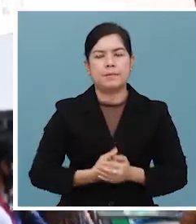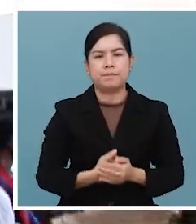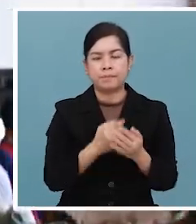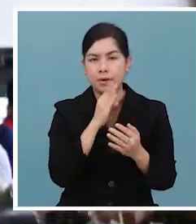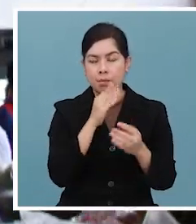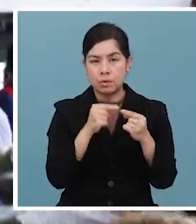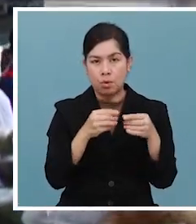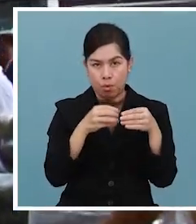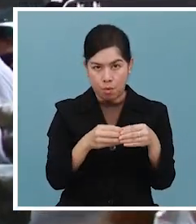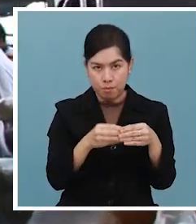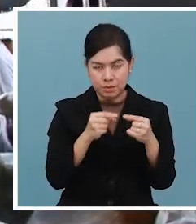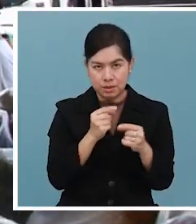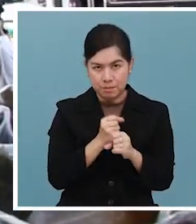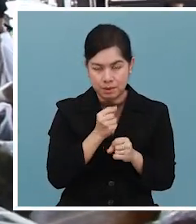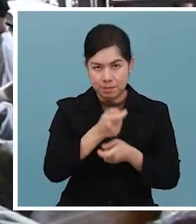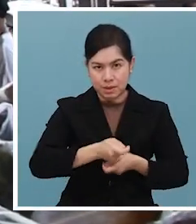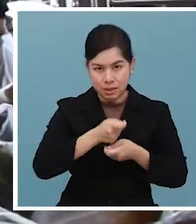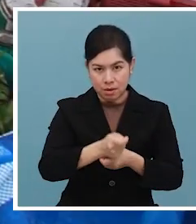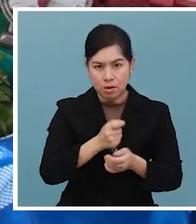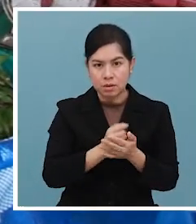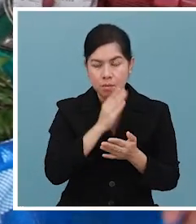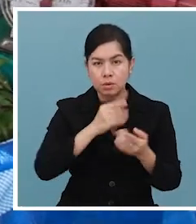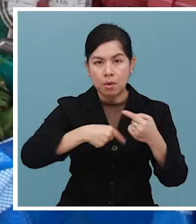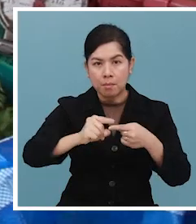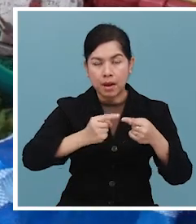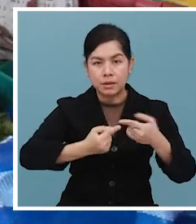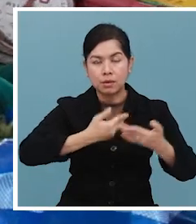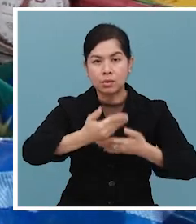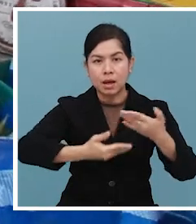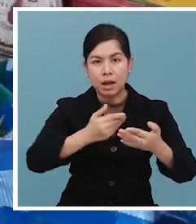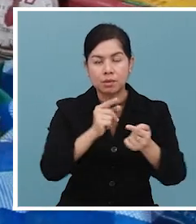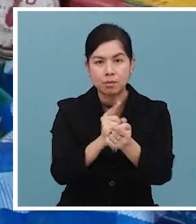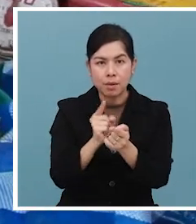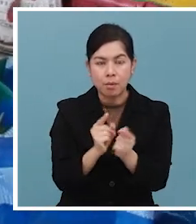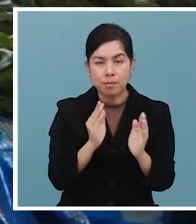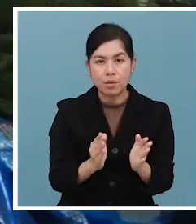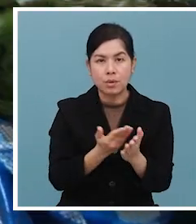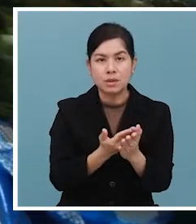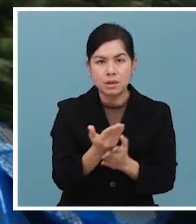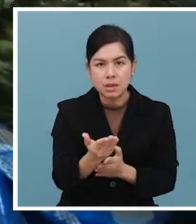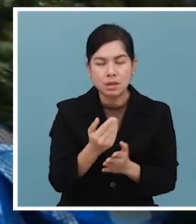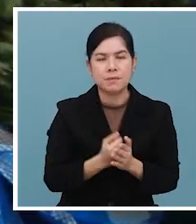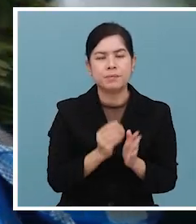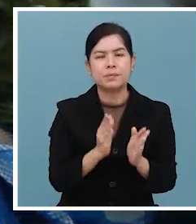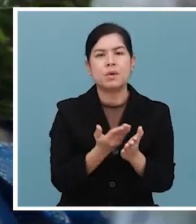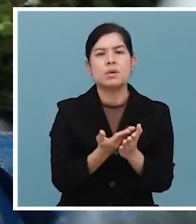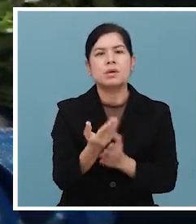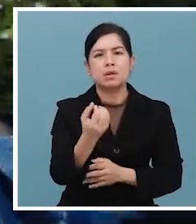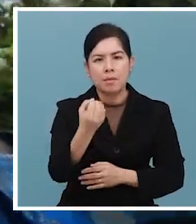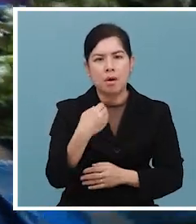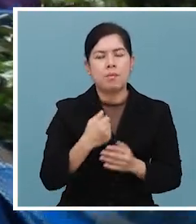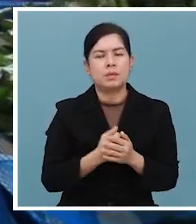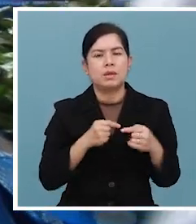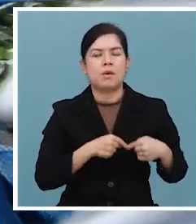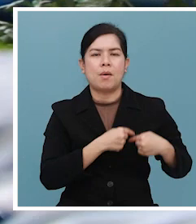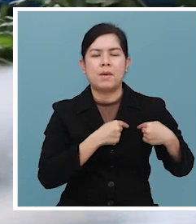กำหนดแต่ถ้าเขาออกไปตลาดเองปุ๊ บ พอเขาได้รู้แล้วว่าเขาไปขายเองเนี่ยเขาไปเจอคนซื ้อ คนซื้อก็จะบอกเราทุกอย่าง